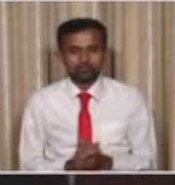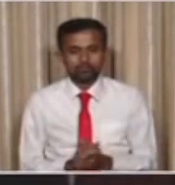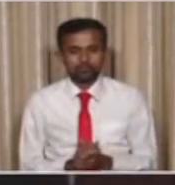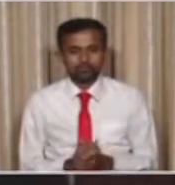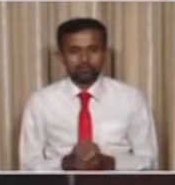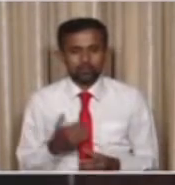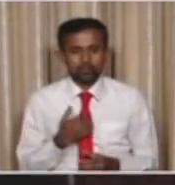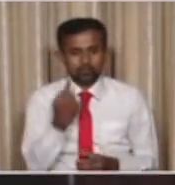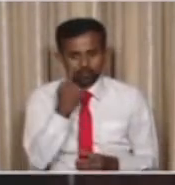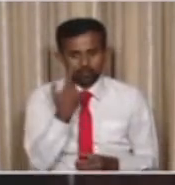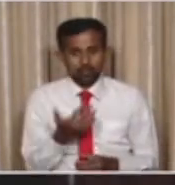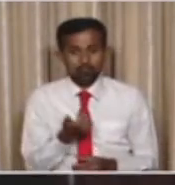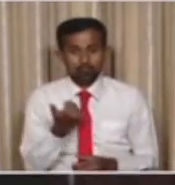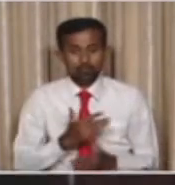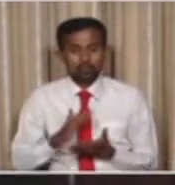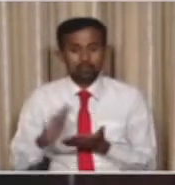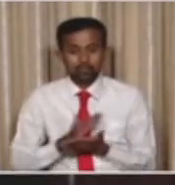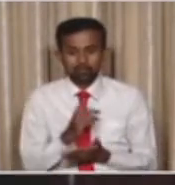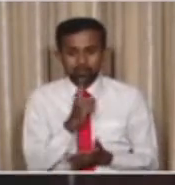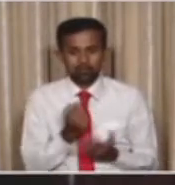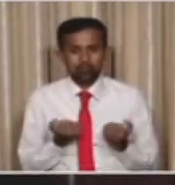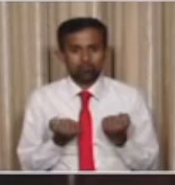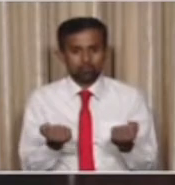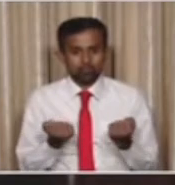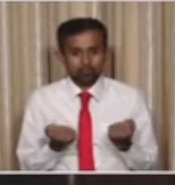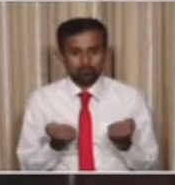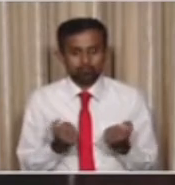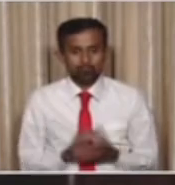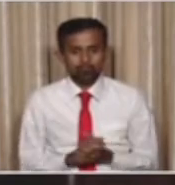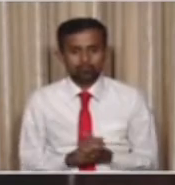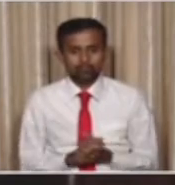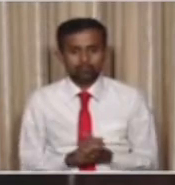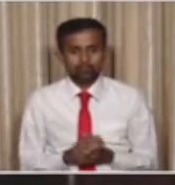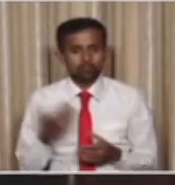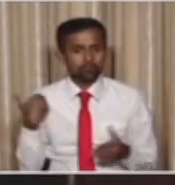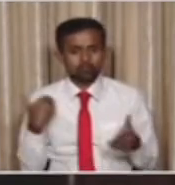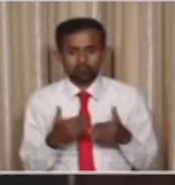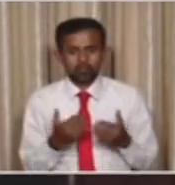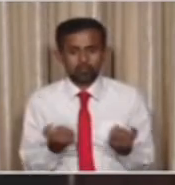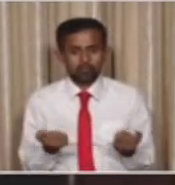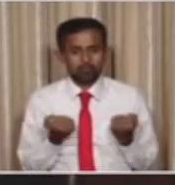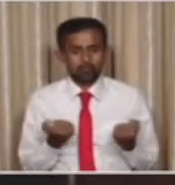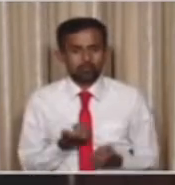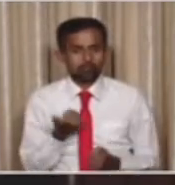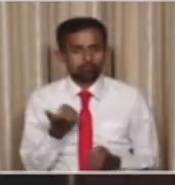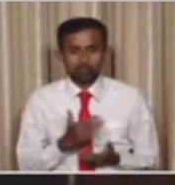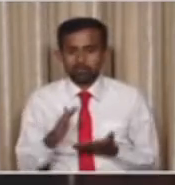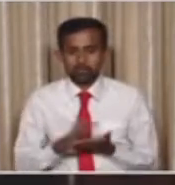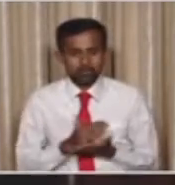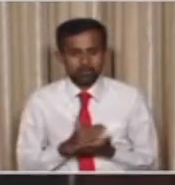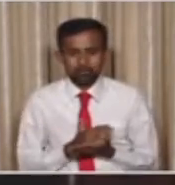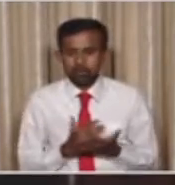අපි දැක්කා අත්‍යවශ්‍ය සේවාවක් කරනවා කියලා ප්‍රවාහනය. එතකොට මෙතෙක් ප්‍රවාහනය අත්‍යවශ්‍ය